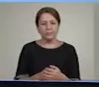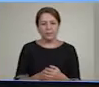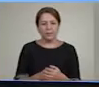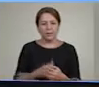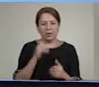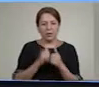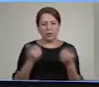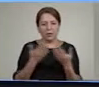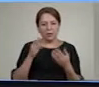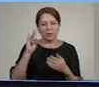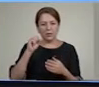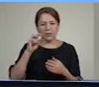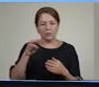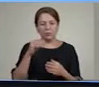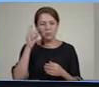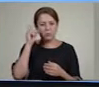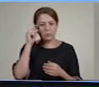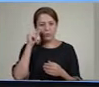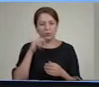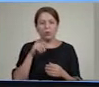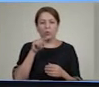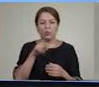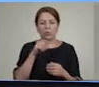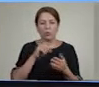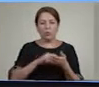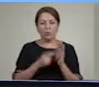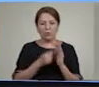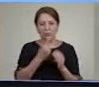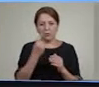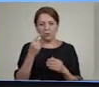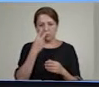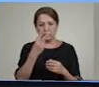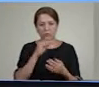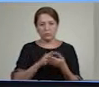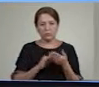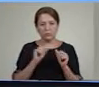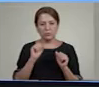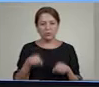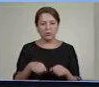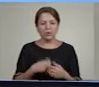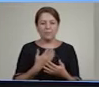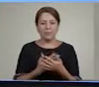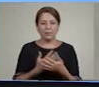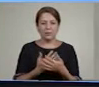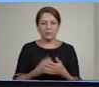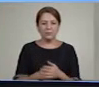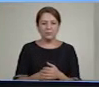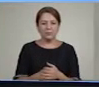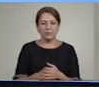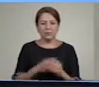Har qanday natural sonni uni xona birliklari yig'indisi ko'rinishda yozishimiz mumkin. Masalan,